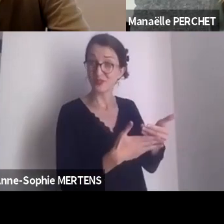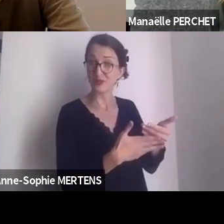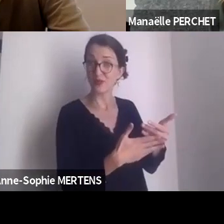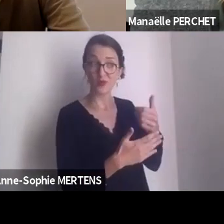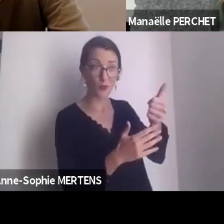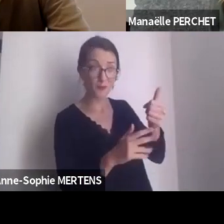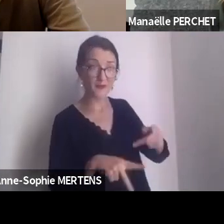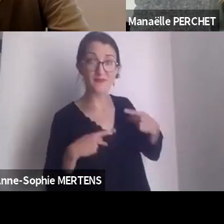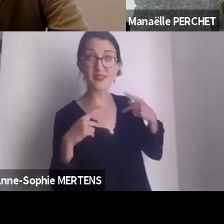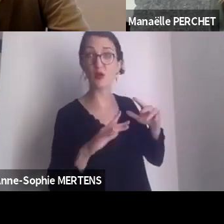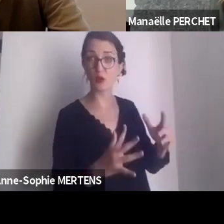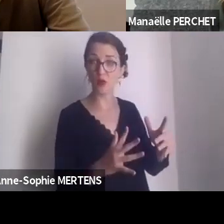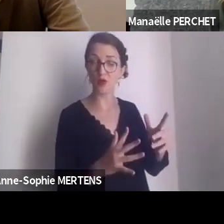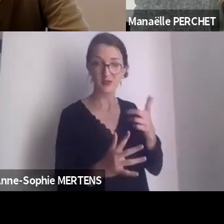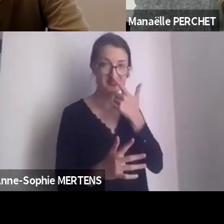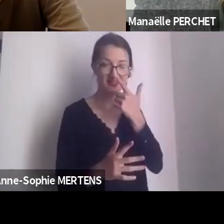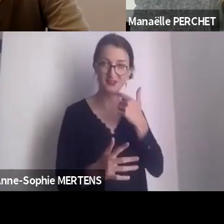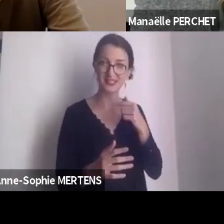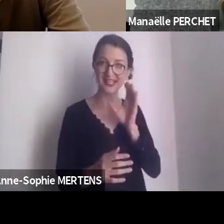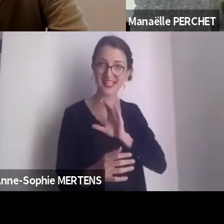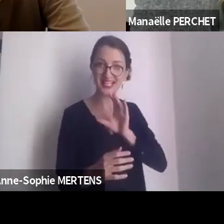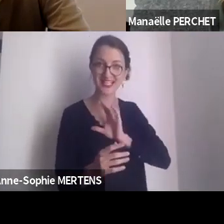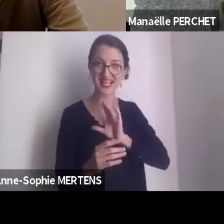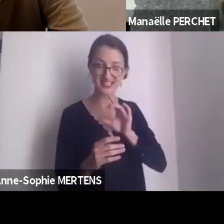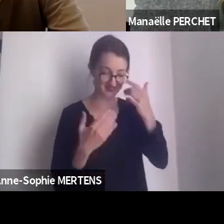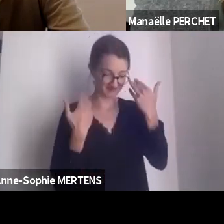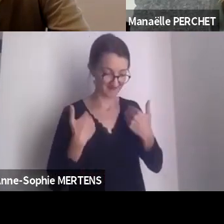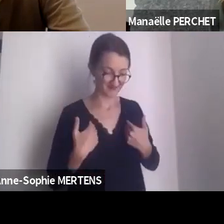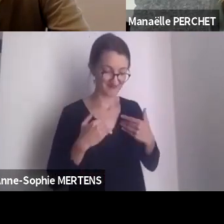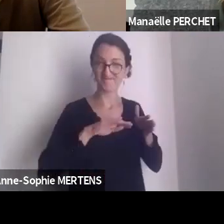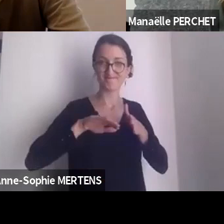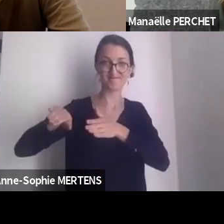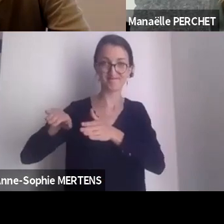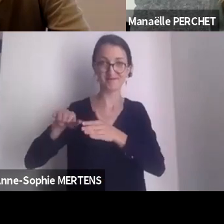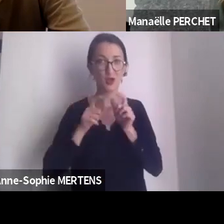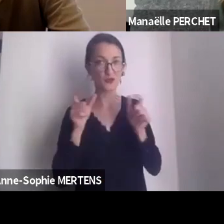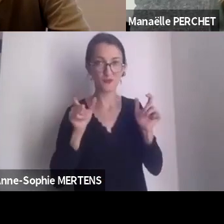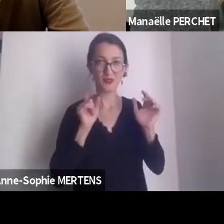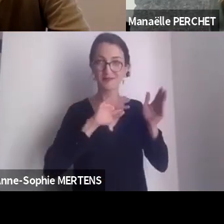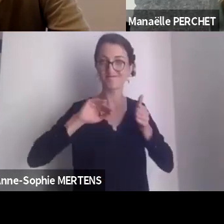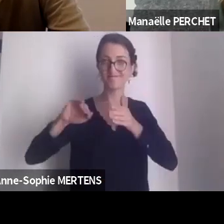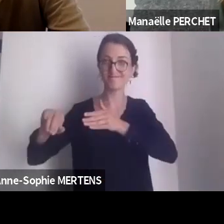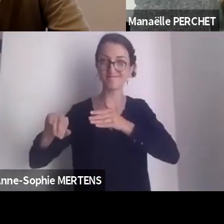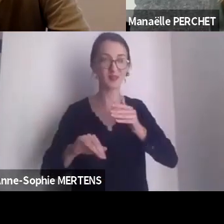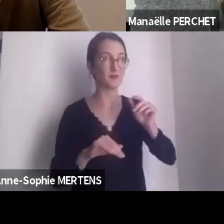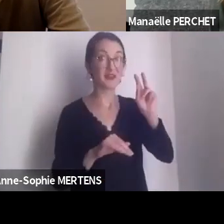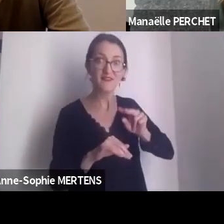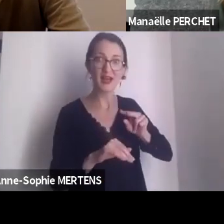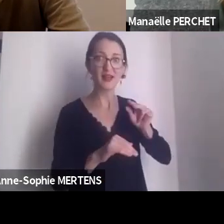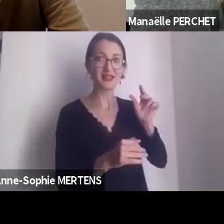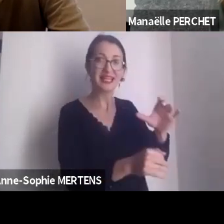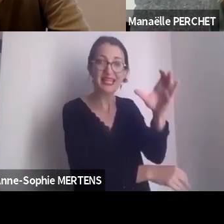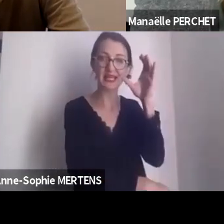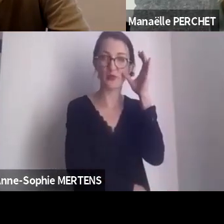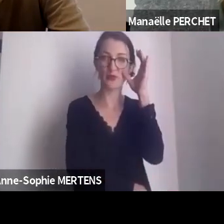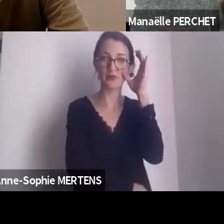vous défocaliser de votre propre personne et de votre propre produit ou service, mais juste d'être dans l'écoute et dans l'accueil de ce que